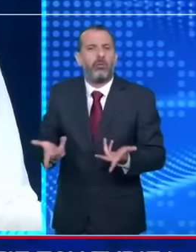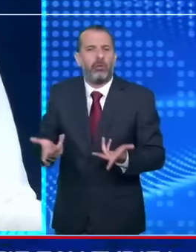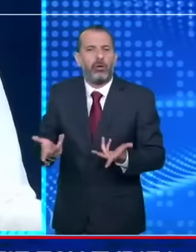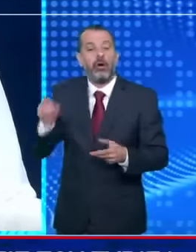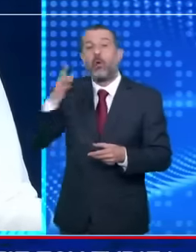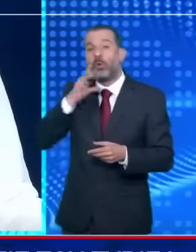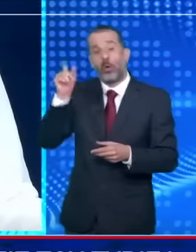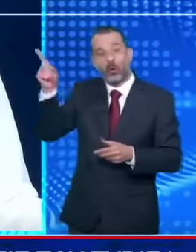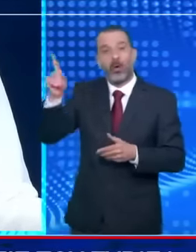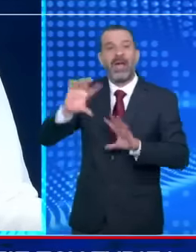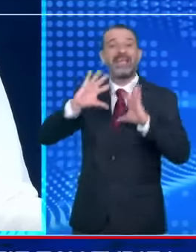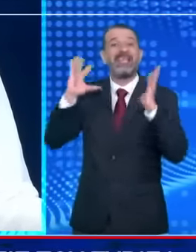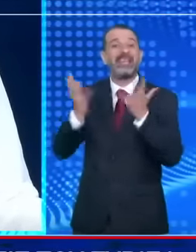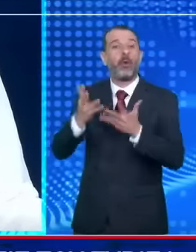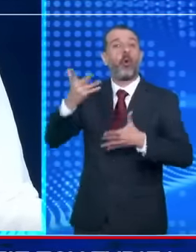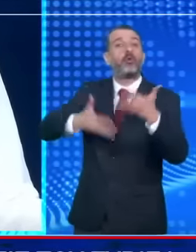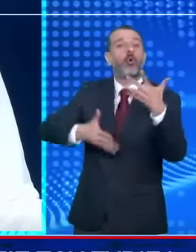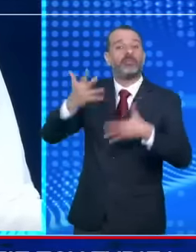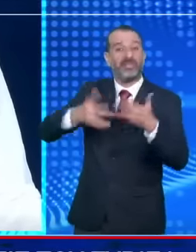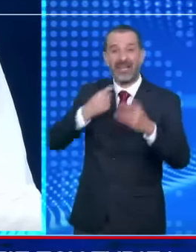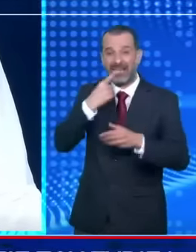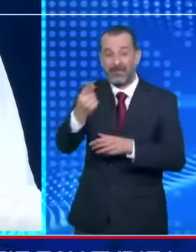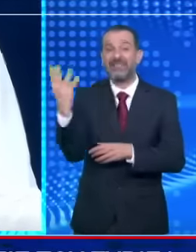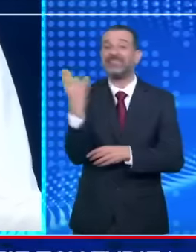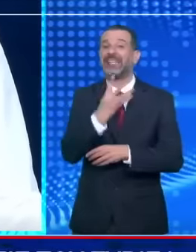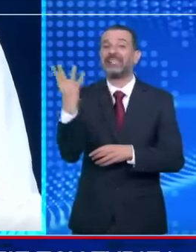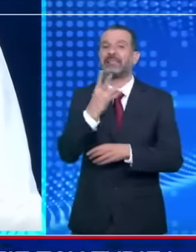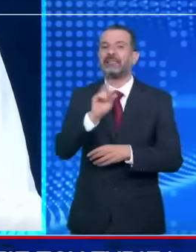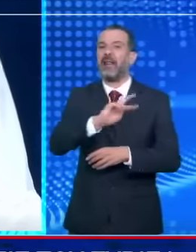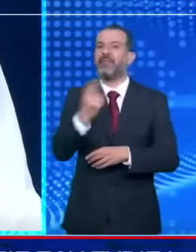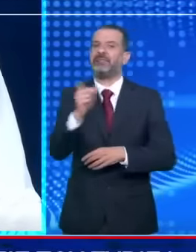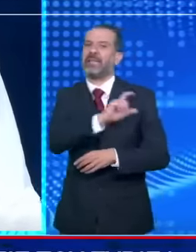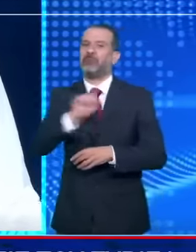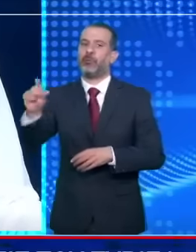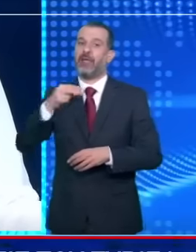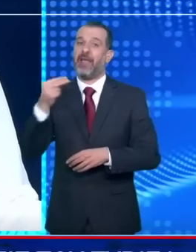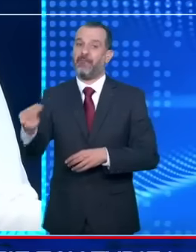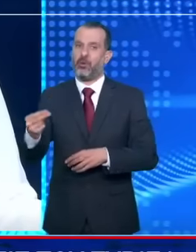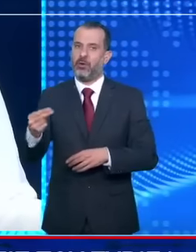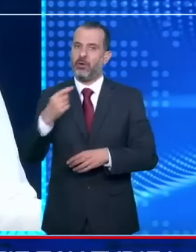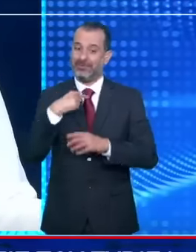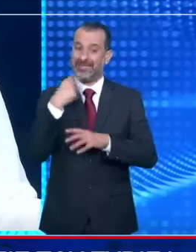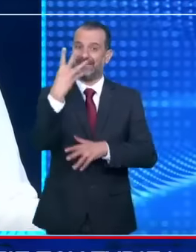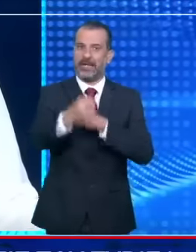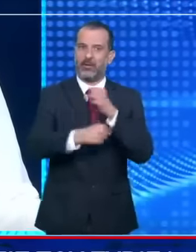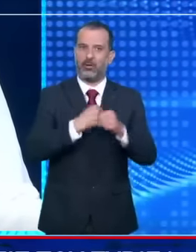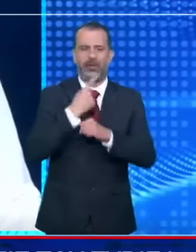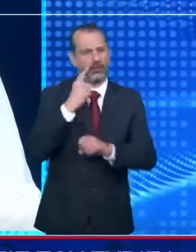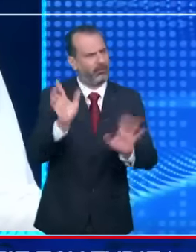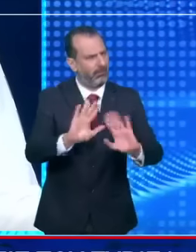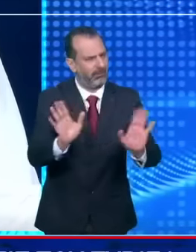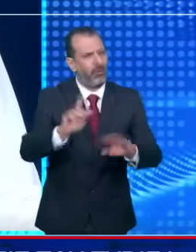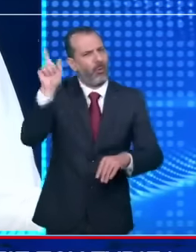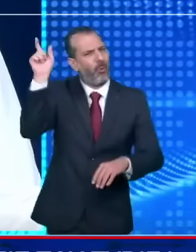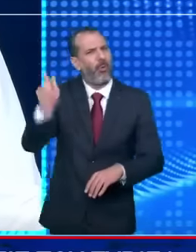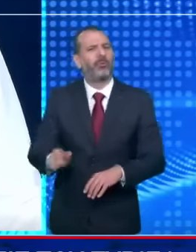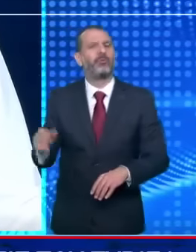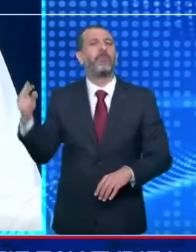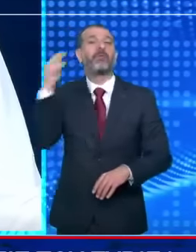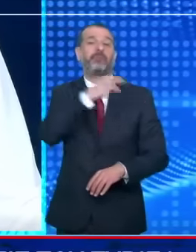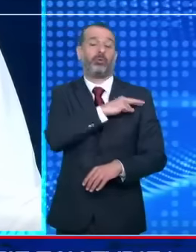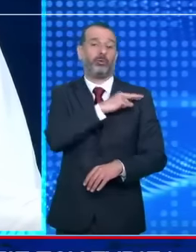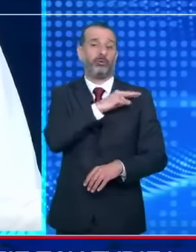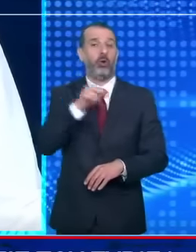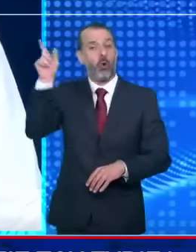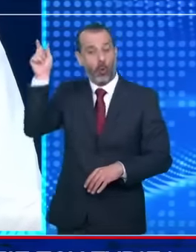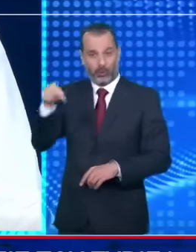νούμερο 44 δις στην τετραετία. Δεν τα δίνει καθόλου αυτά το Γενικό Λογιστήριο του Κράτους. Τα δίνει ο κύριος Πρωθυπουργός, ο οποίος εδώ πέρα μάλιστα